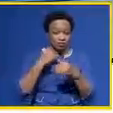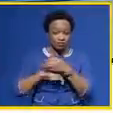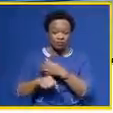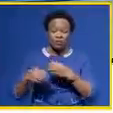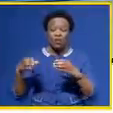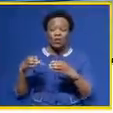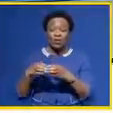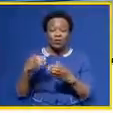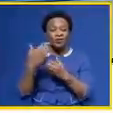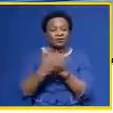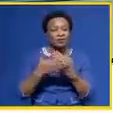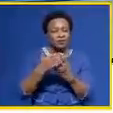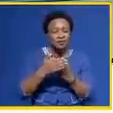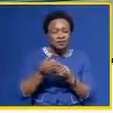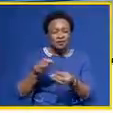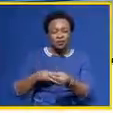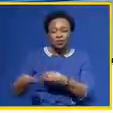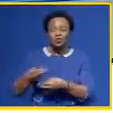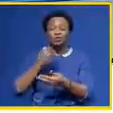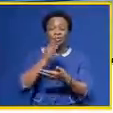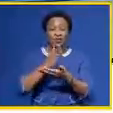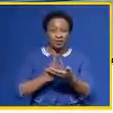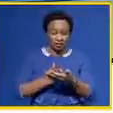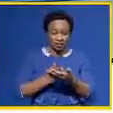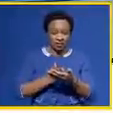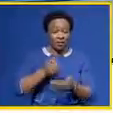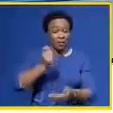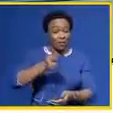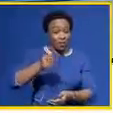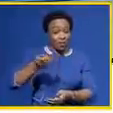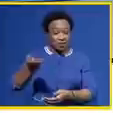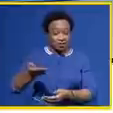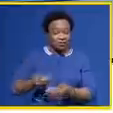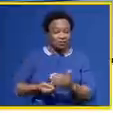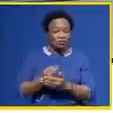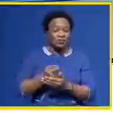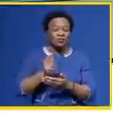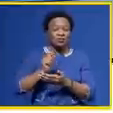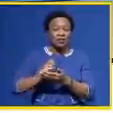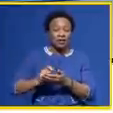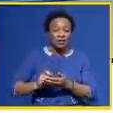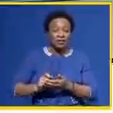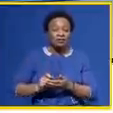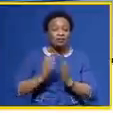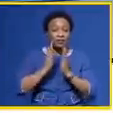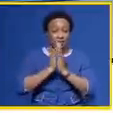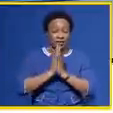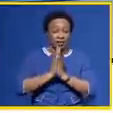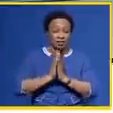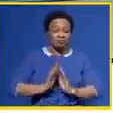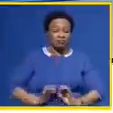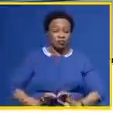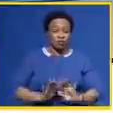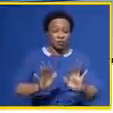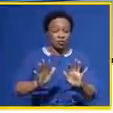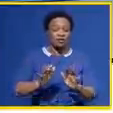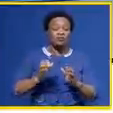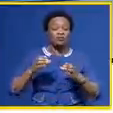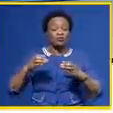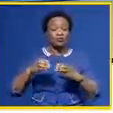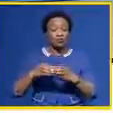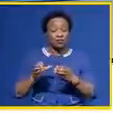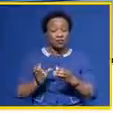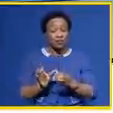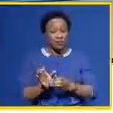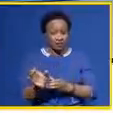katika kundi la nchi zenye uchumi wa kati. Pongezi hizo zimetolewa na katibu wa itikadi na uenezi Humphrey Polepole katika mkutano